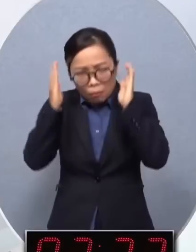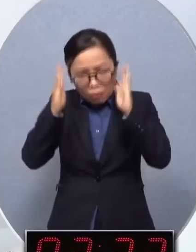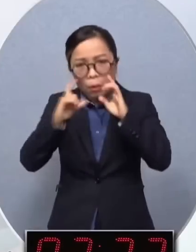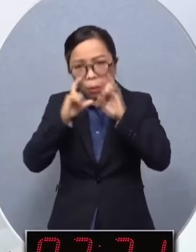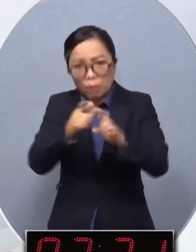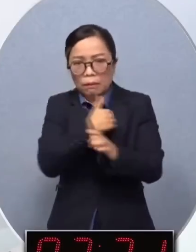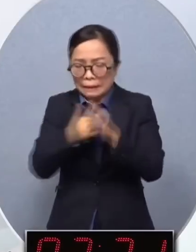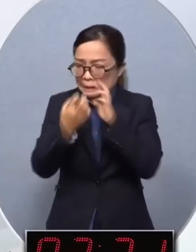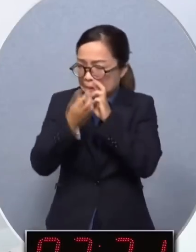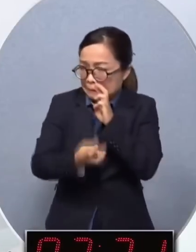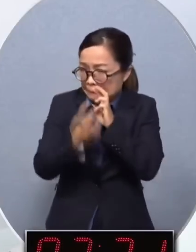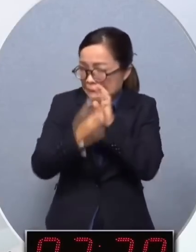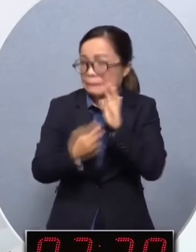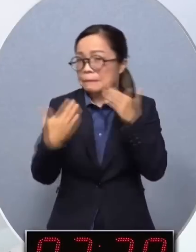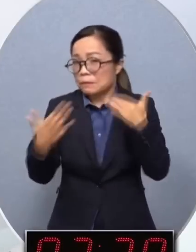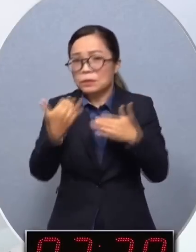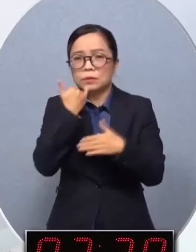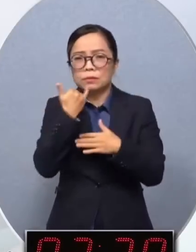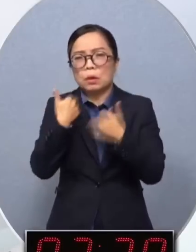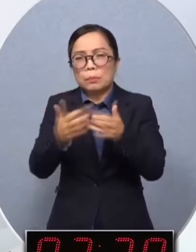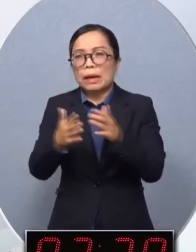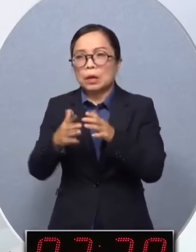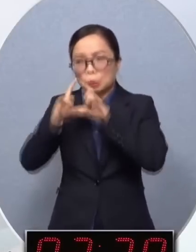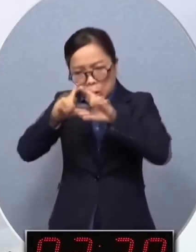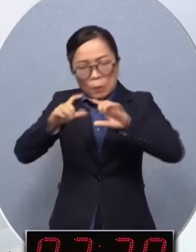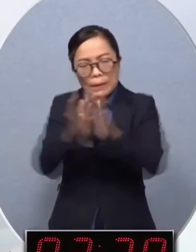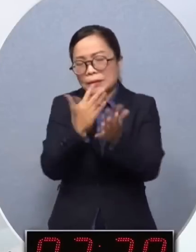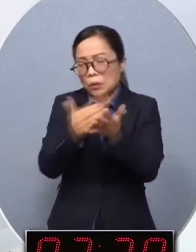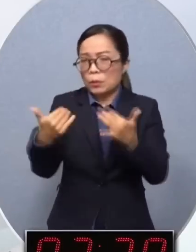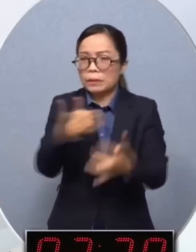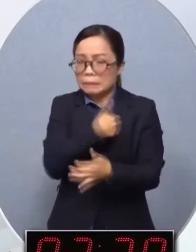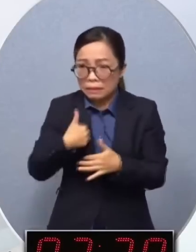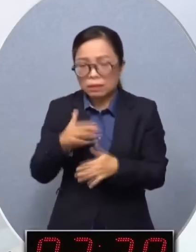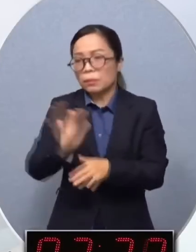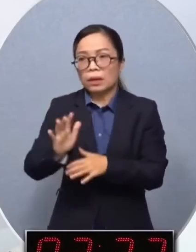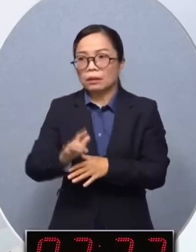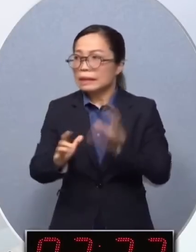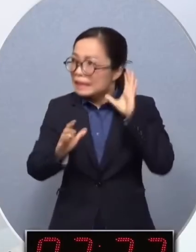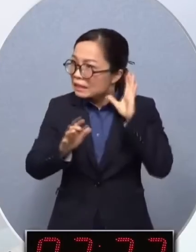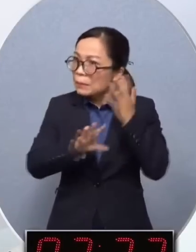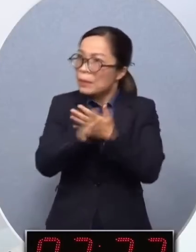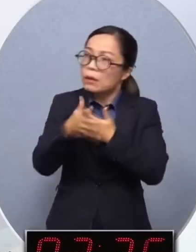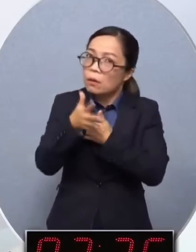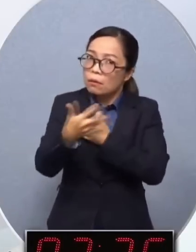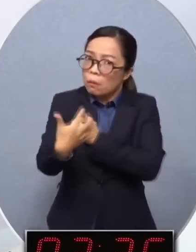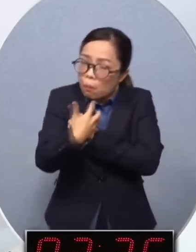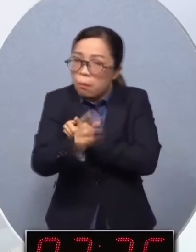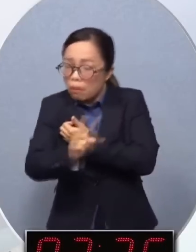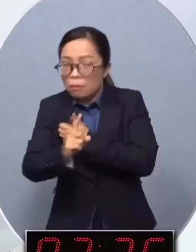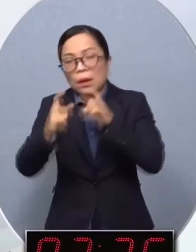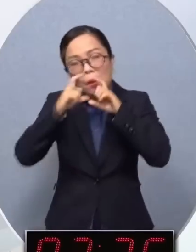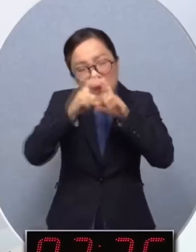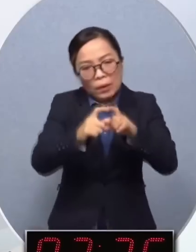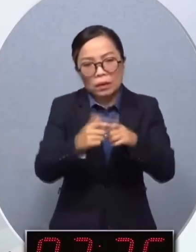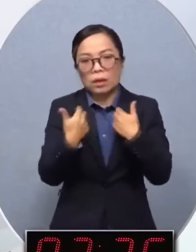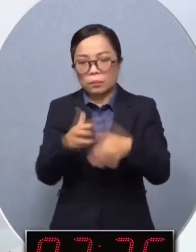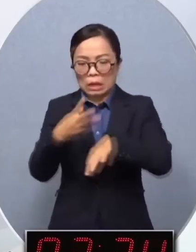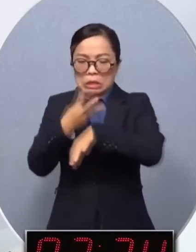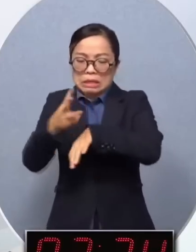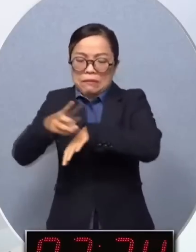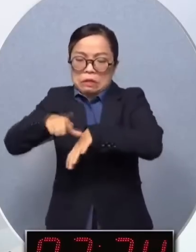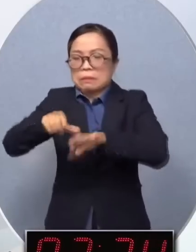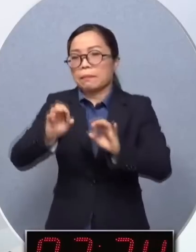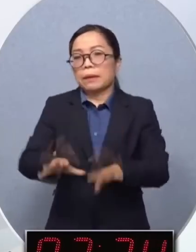哦，能够呢啊，这个不要讲说有求必应，你至少说能够去听清楚别人问的问题，然后不要就占了三分钟时